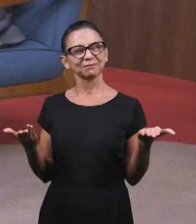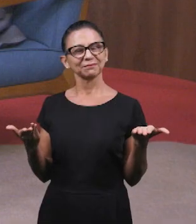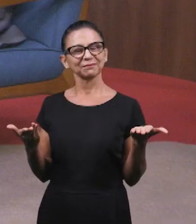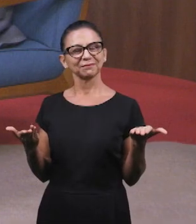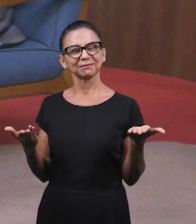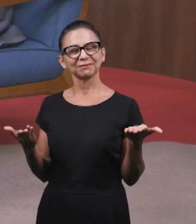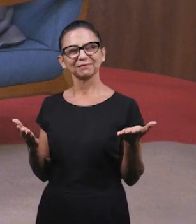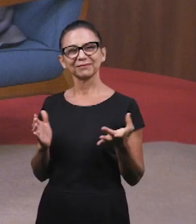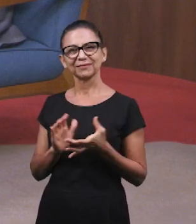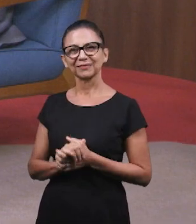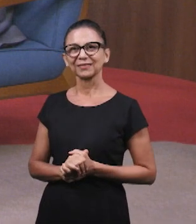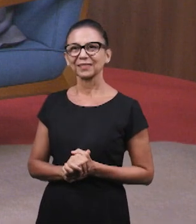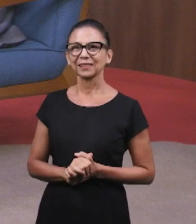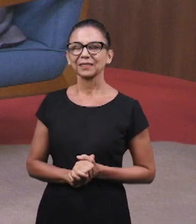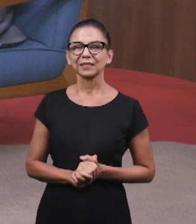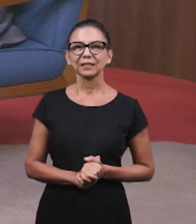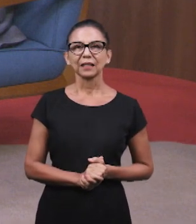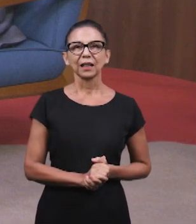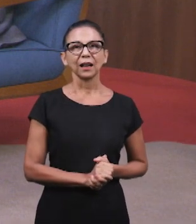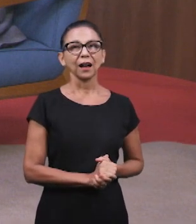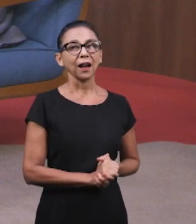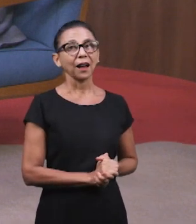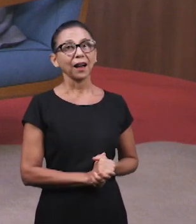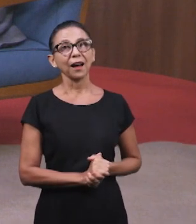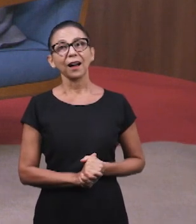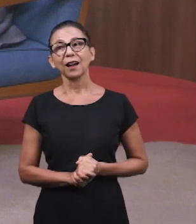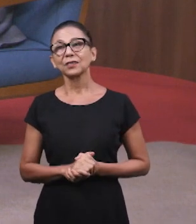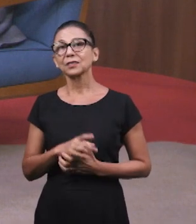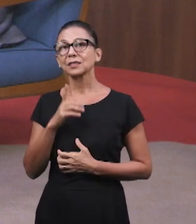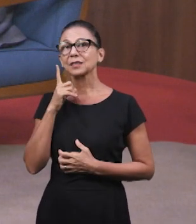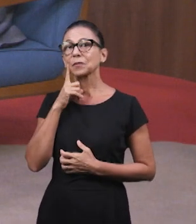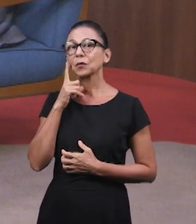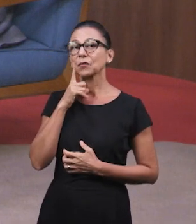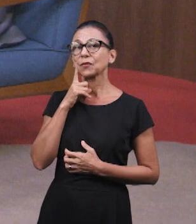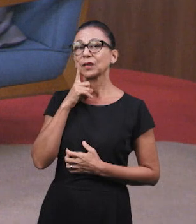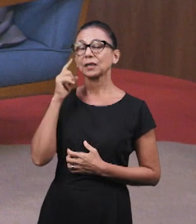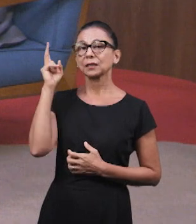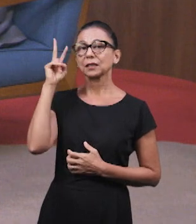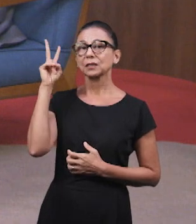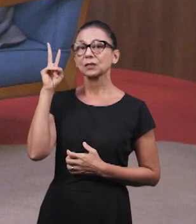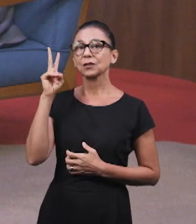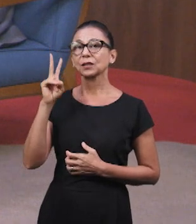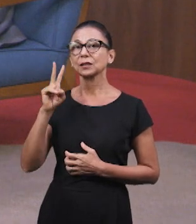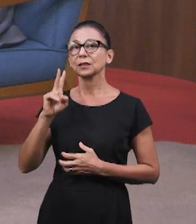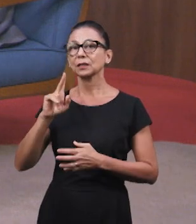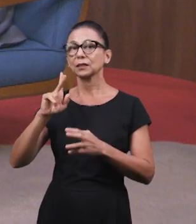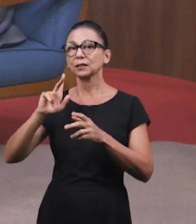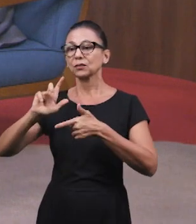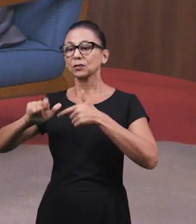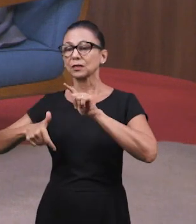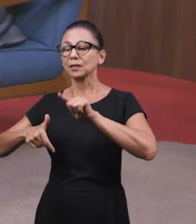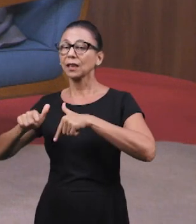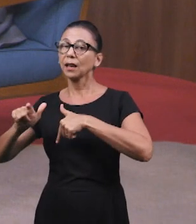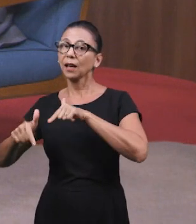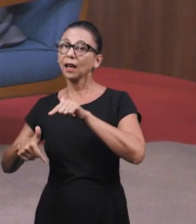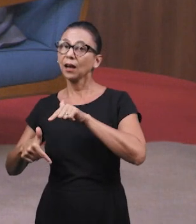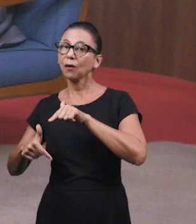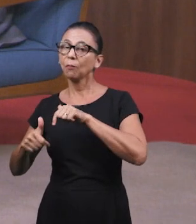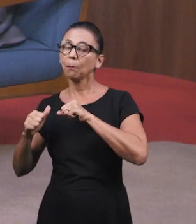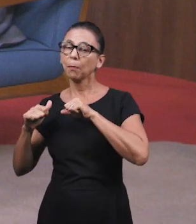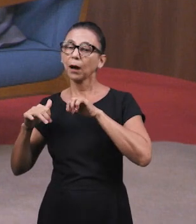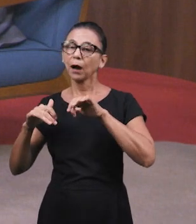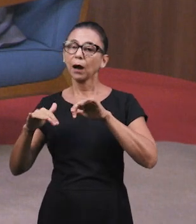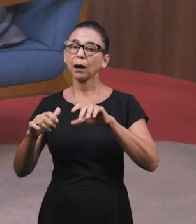accessibilité@presbyterio.org.br. La paix du Seigneur Jésus. Nous abordons l'histoire de l'entrée d'Israël dans la terre promise à la fin de 40 ans